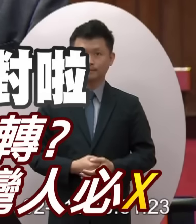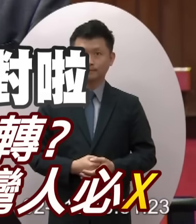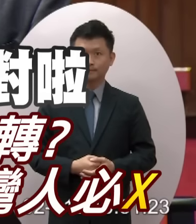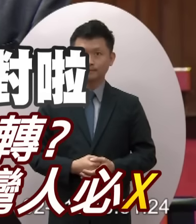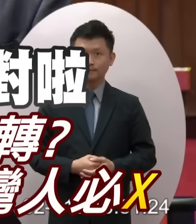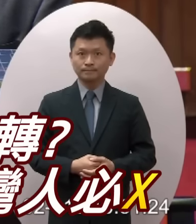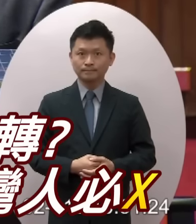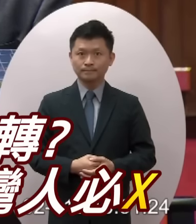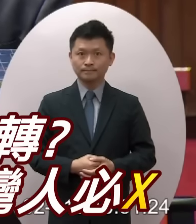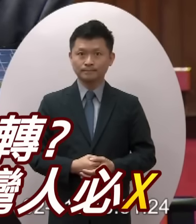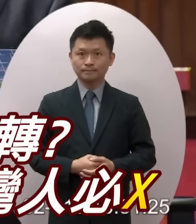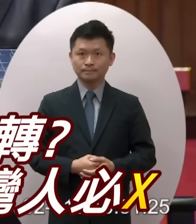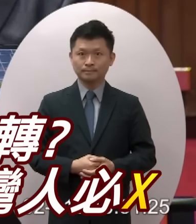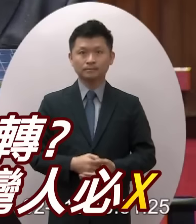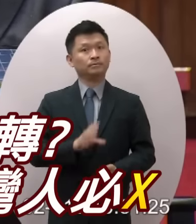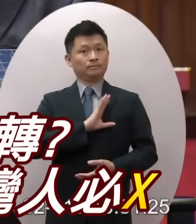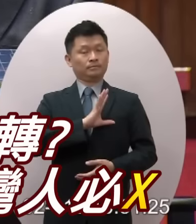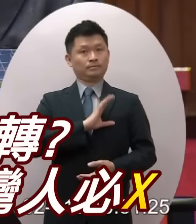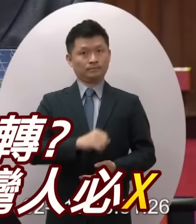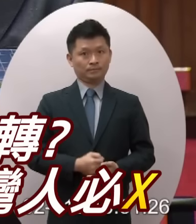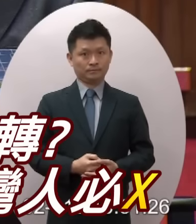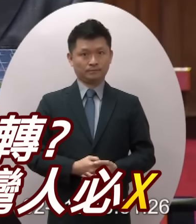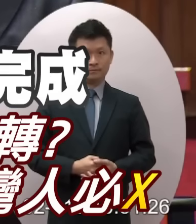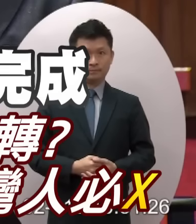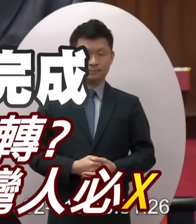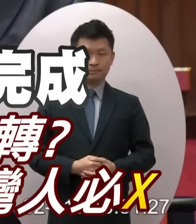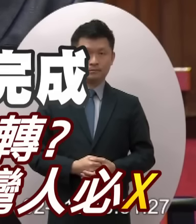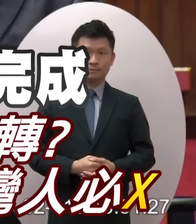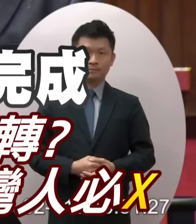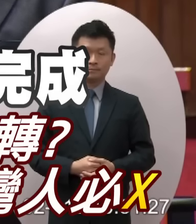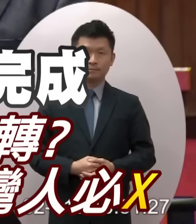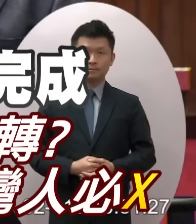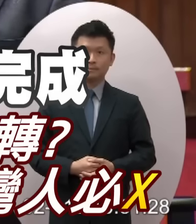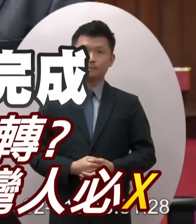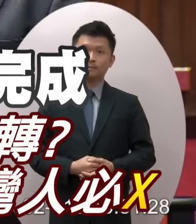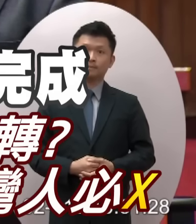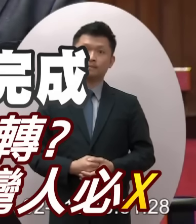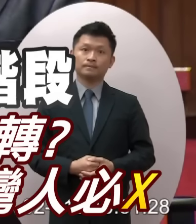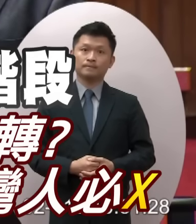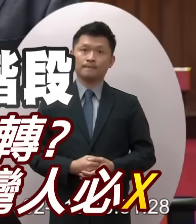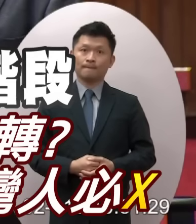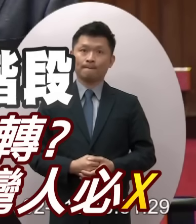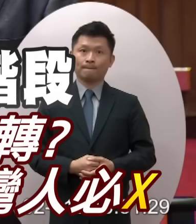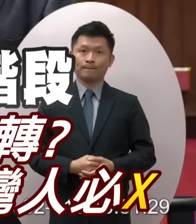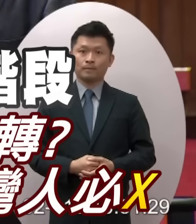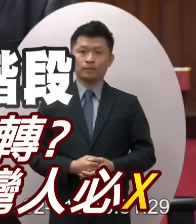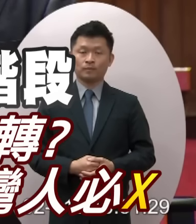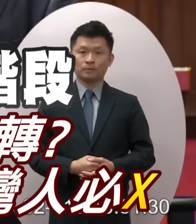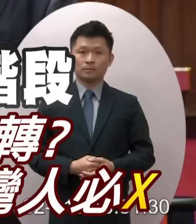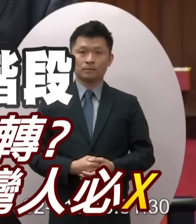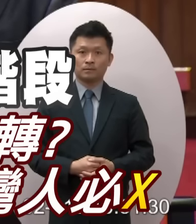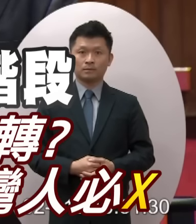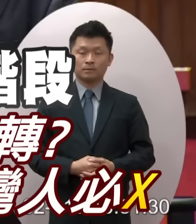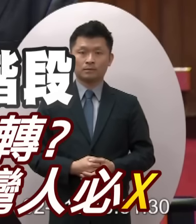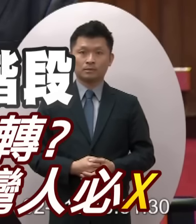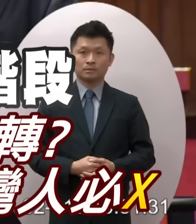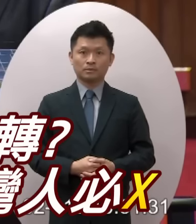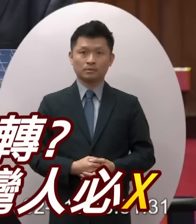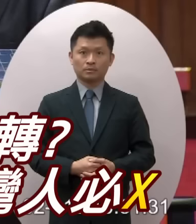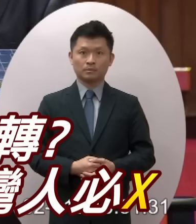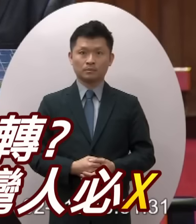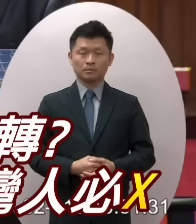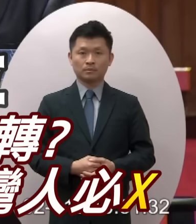是唔是绝对啦吼。 当然啦、 啊。我都讲碳费、碳权，因为咱即个一个主法还未完成，咱七月初五都要开始搁一个新的阶